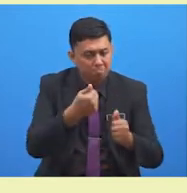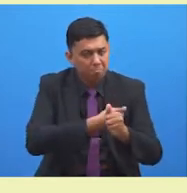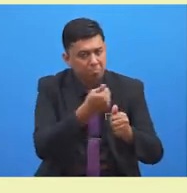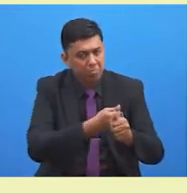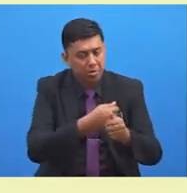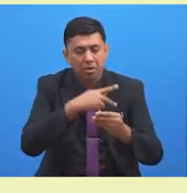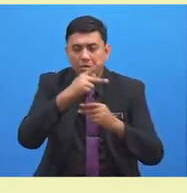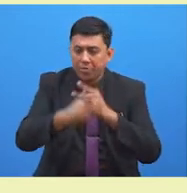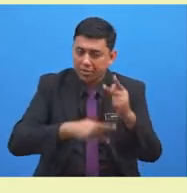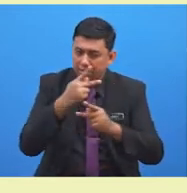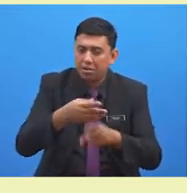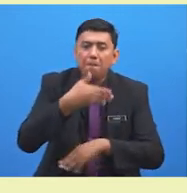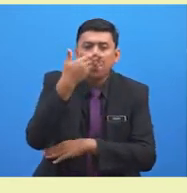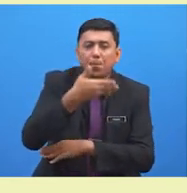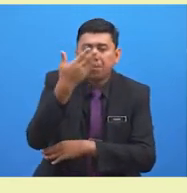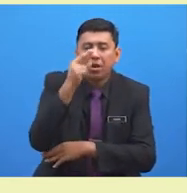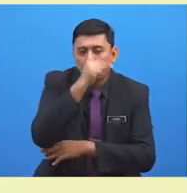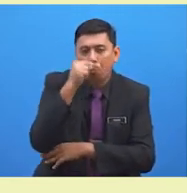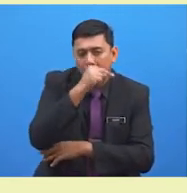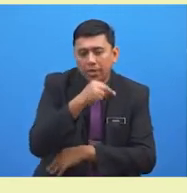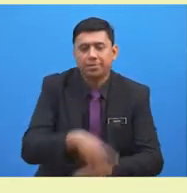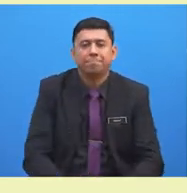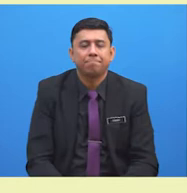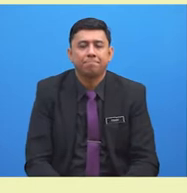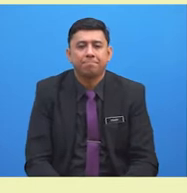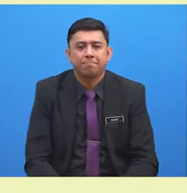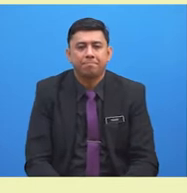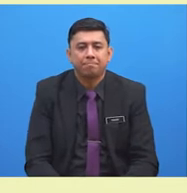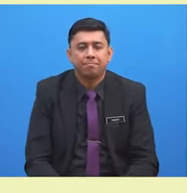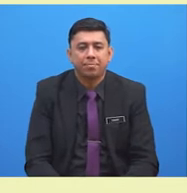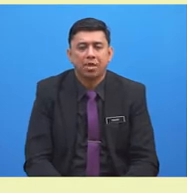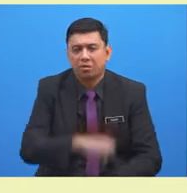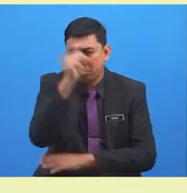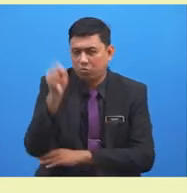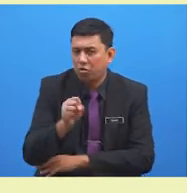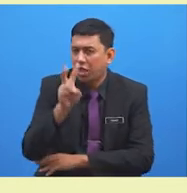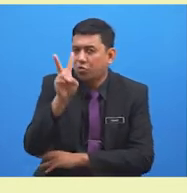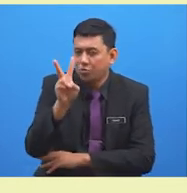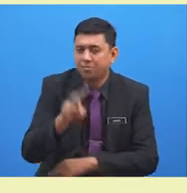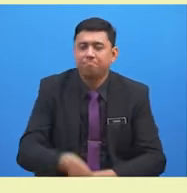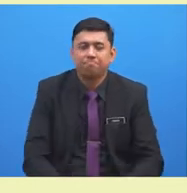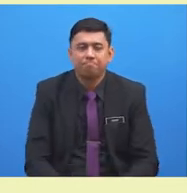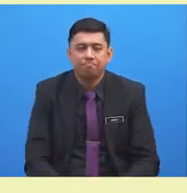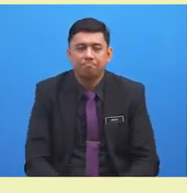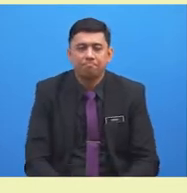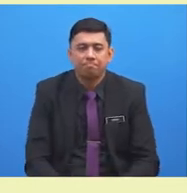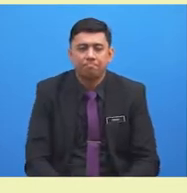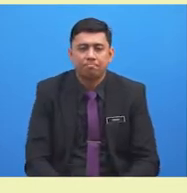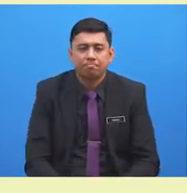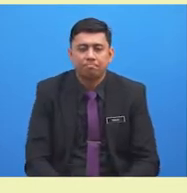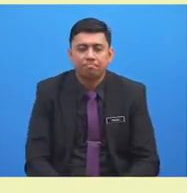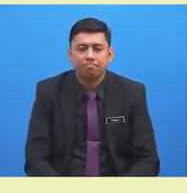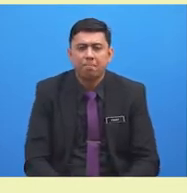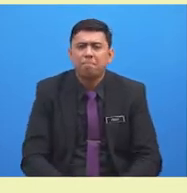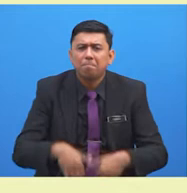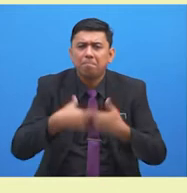Soalan yang kedua, perihalkan bagaimana proses pertukaran gas semasa respirasi